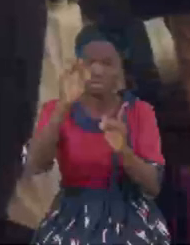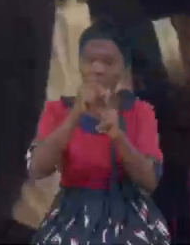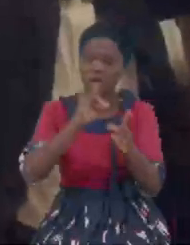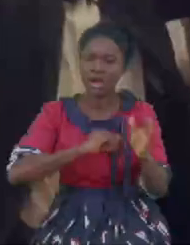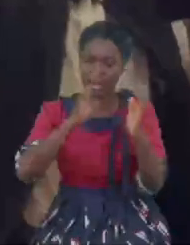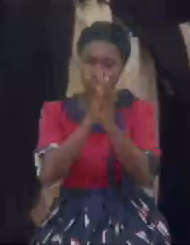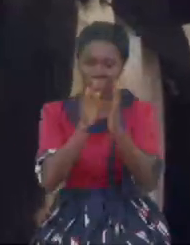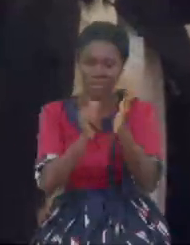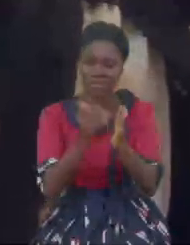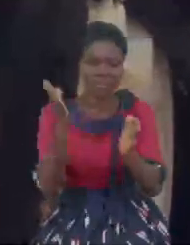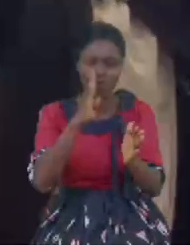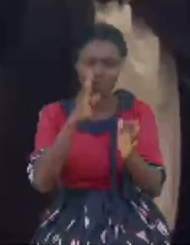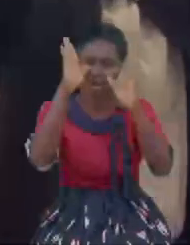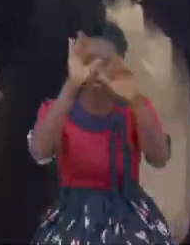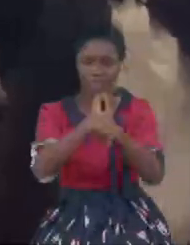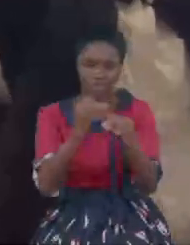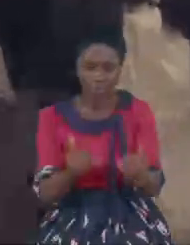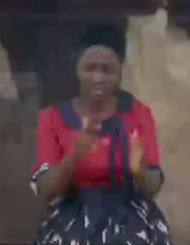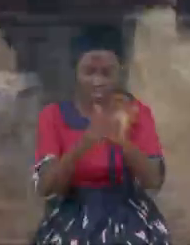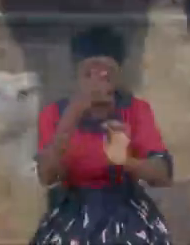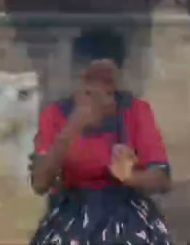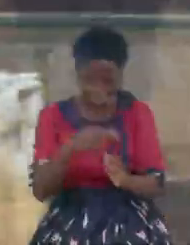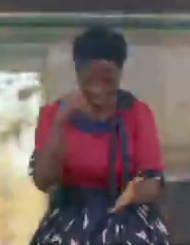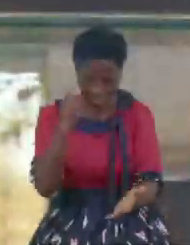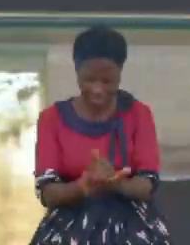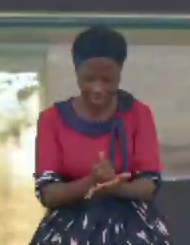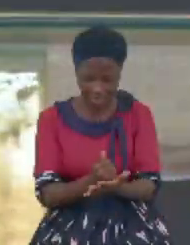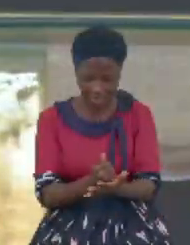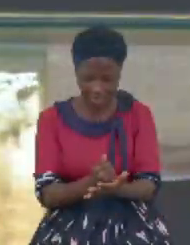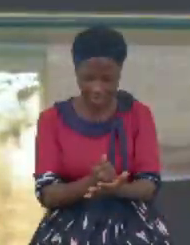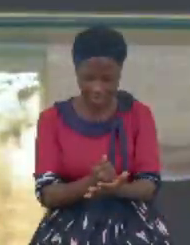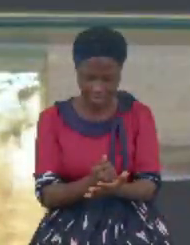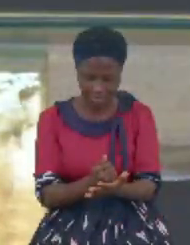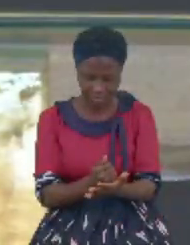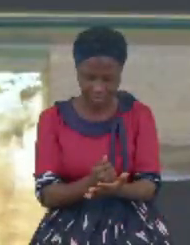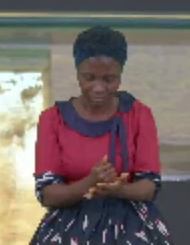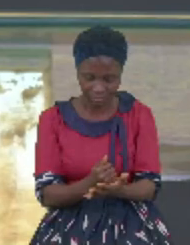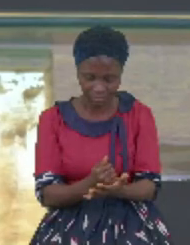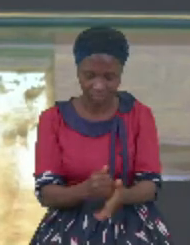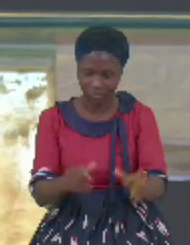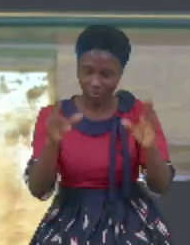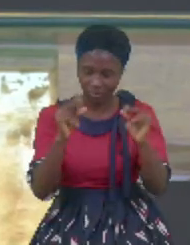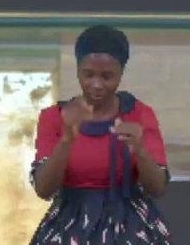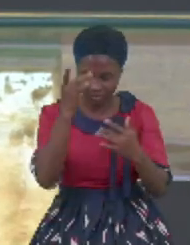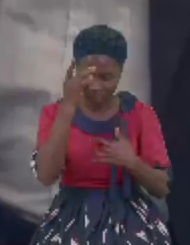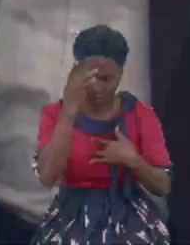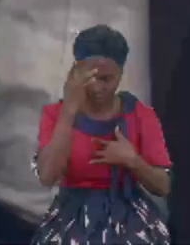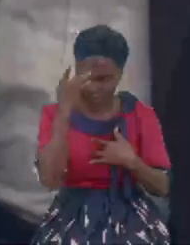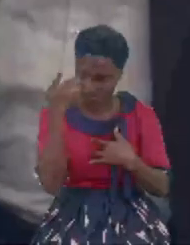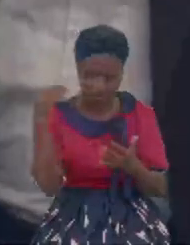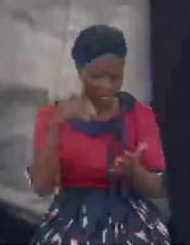ta parole, je prie qu'il y ait l'accomplissement dans chaque vie au nom de Jésus.